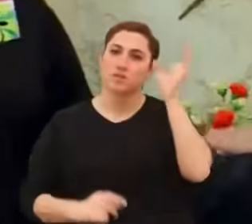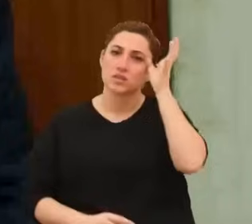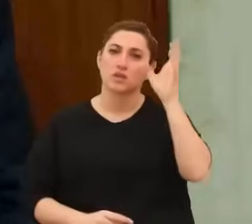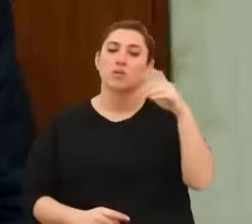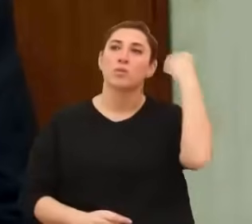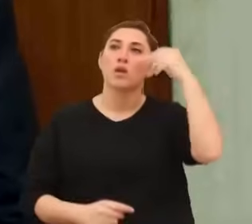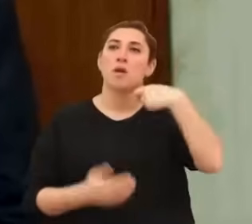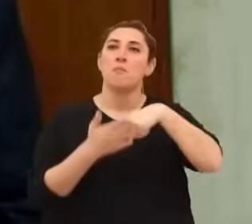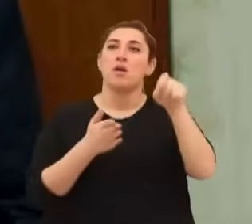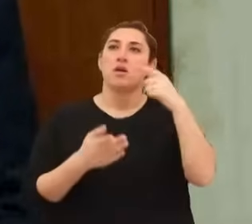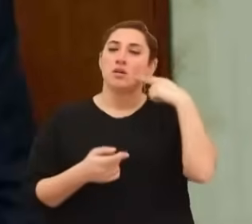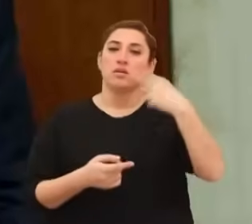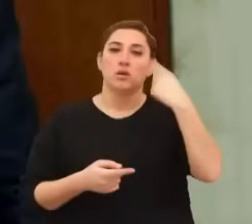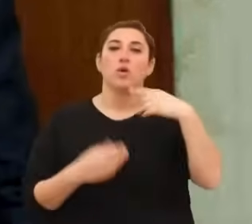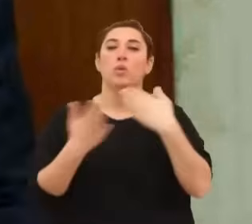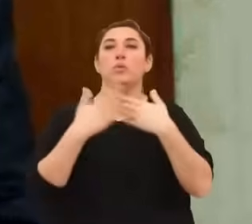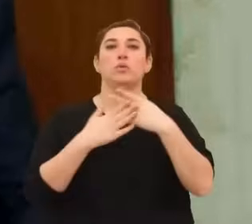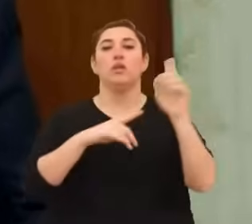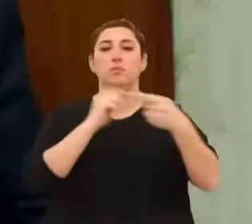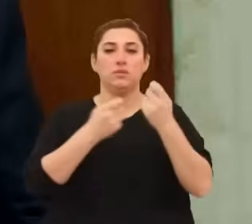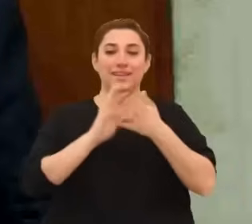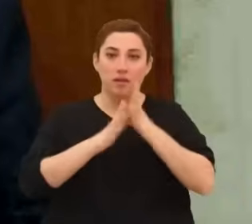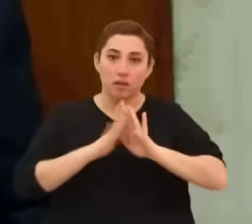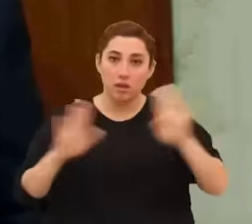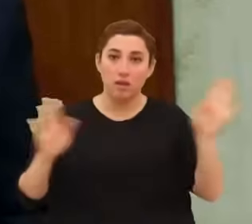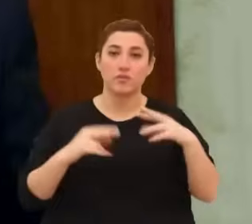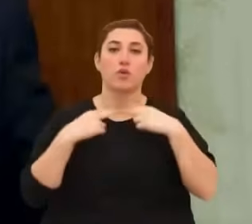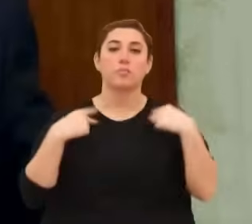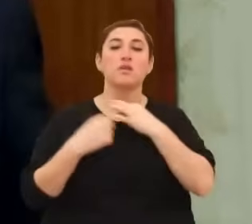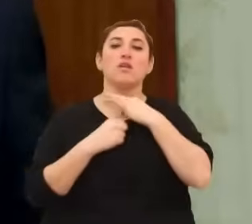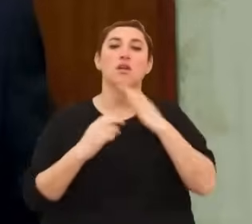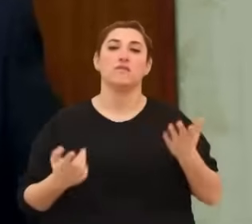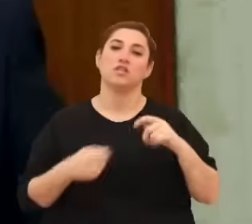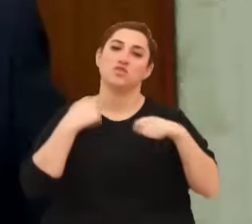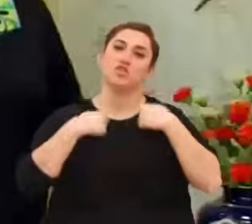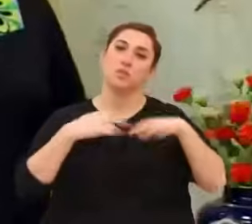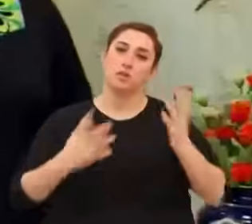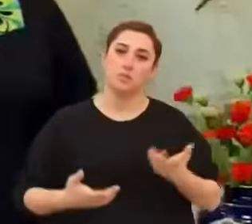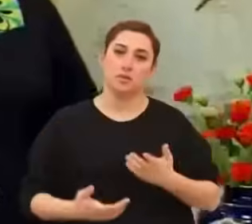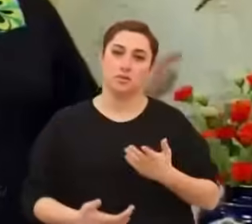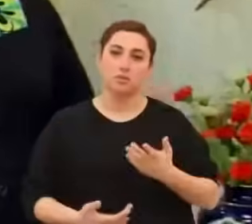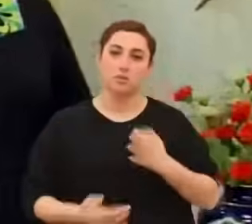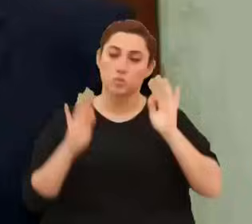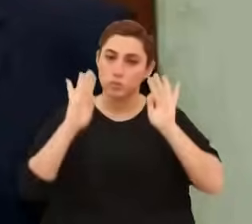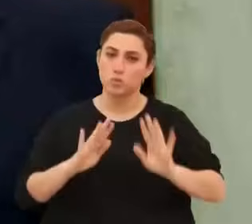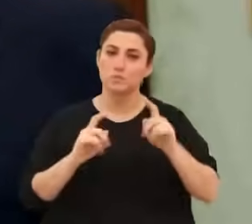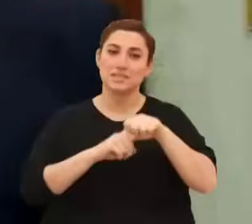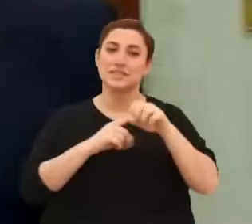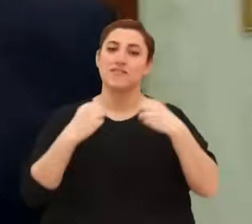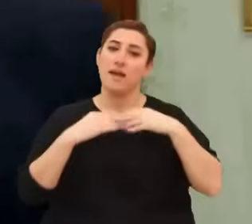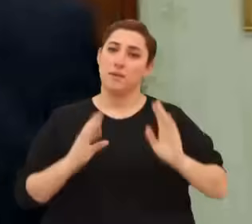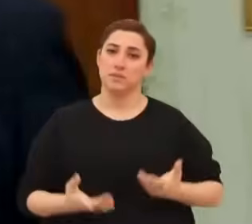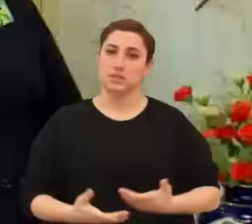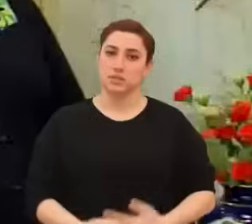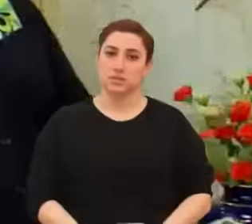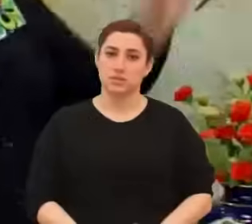taktınsın mı muhtarlık maaşına? Düğüne, derneğe yeter. Allah gömlekli, kravatlı. İcat çıkarma ya. Durup dururken sinirlendirmeyin